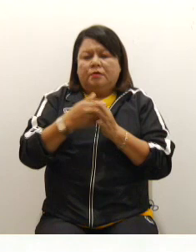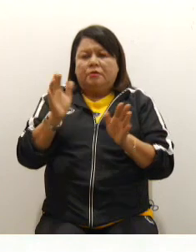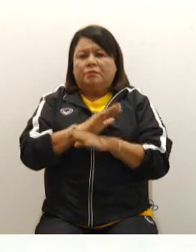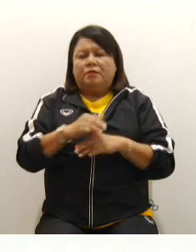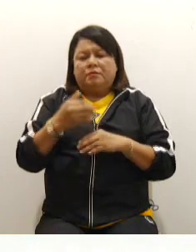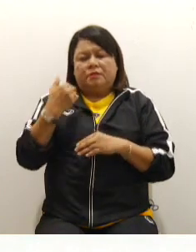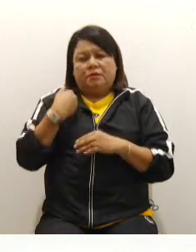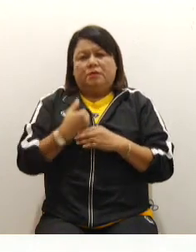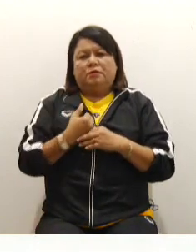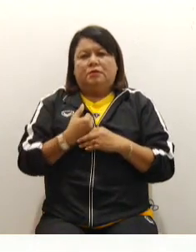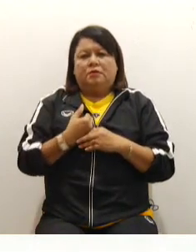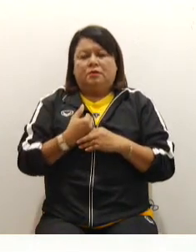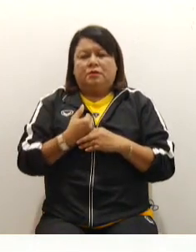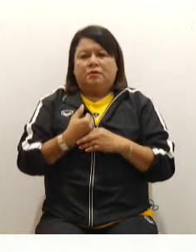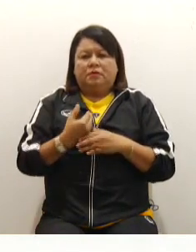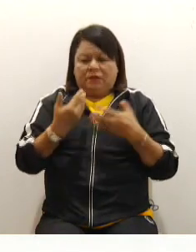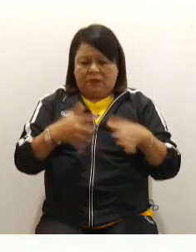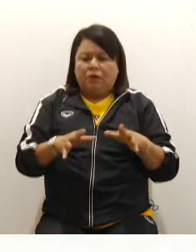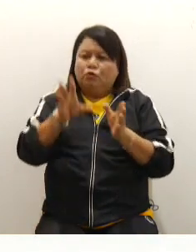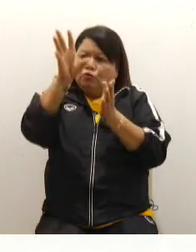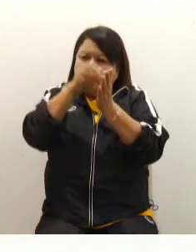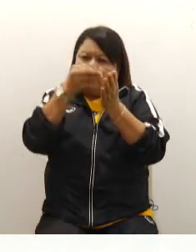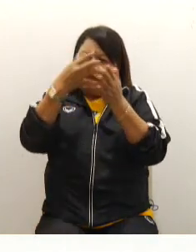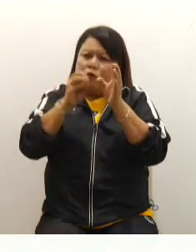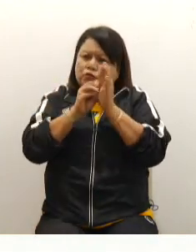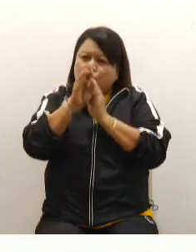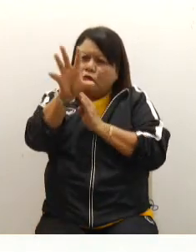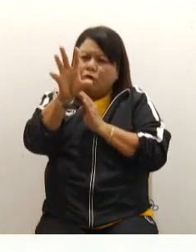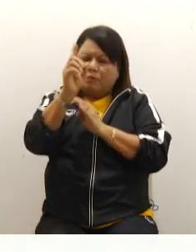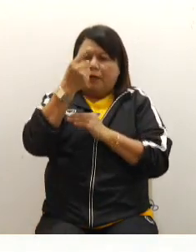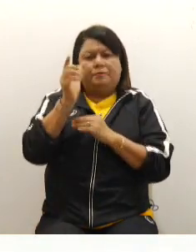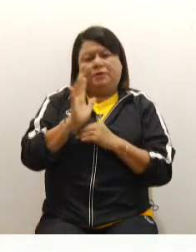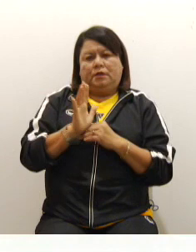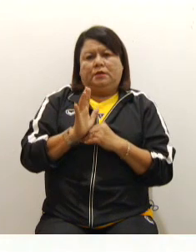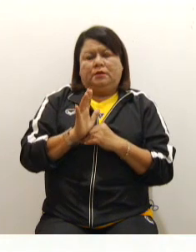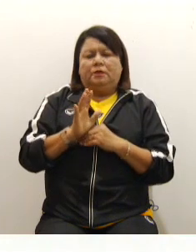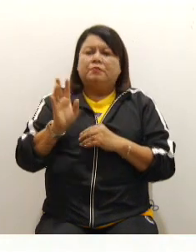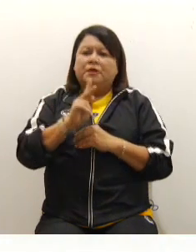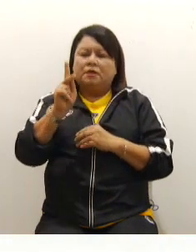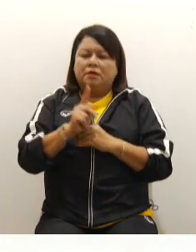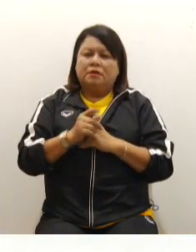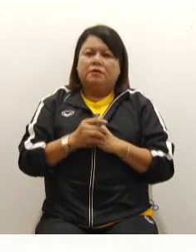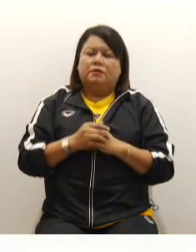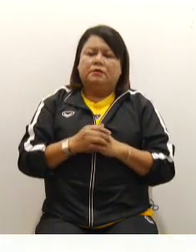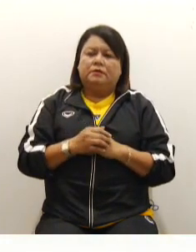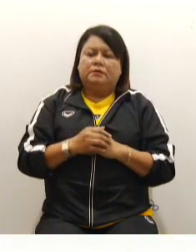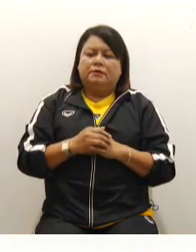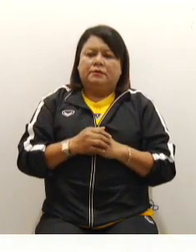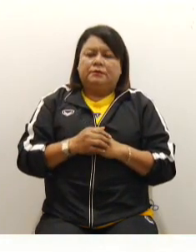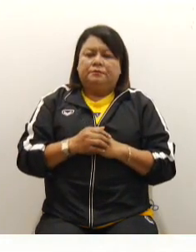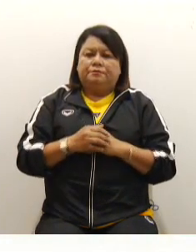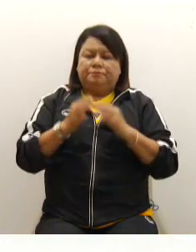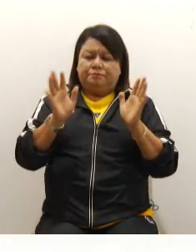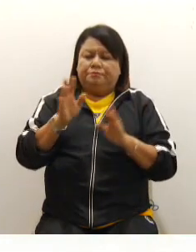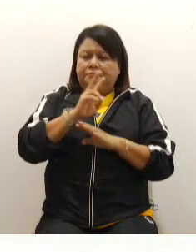กวนเนี่ยแล้วก็เข้ากลับเข้ามาในห้องอีกทีนึงนะคะก็ปรากฏว่าเราไม่เคยเลยเราวัดอย่างเดียวเลย phase velocity นะคะเ